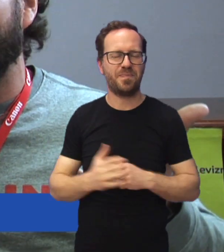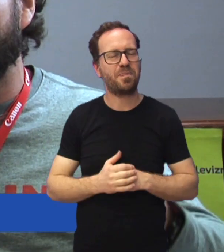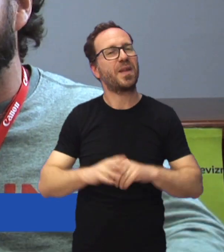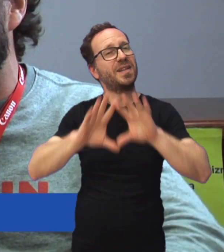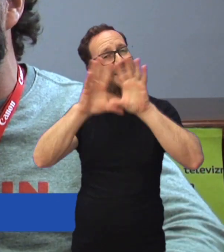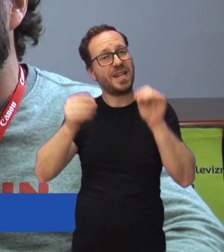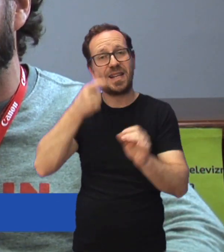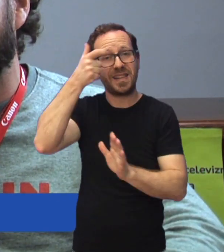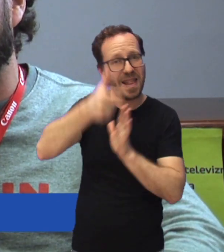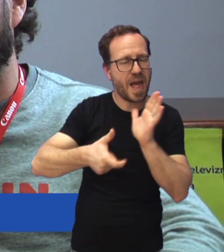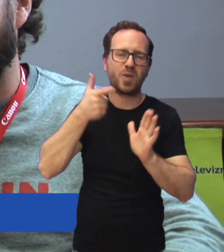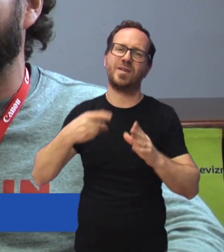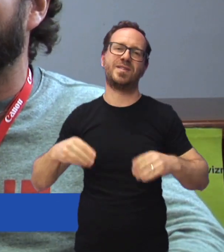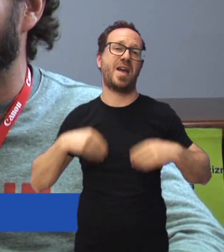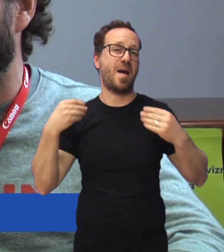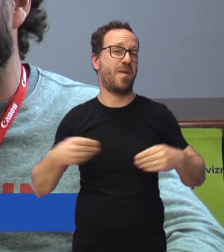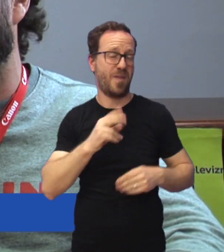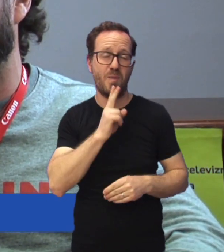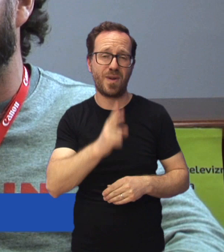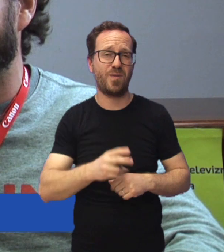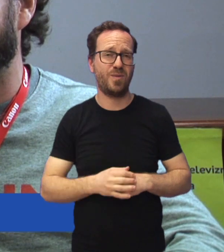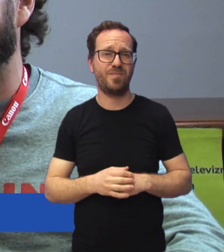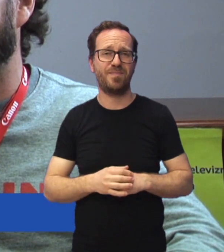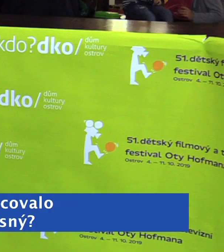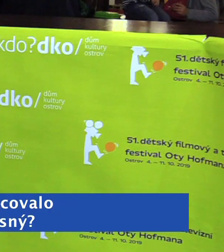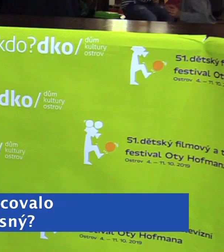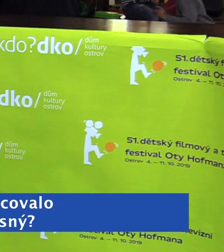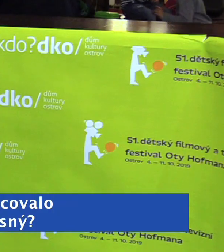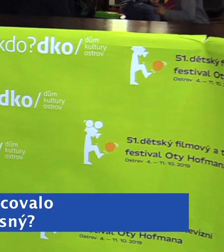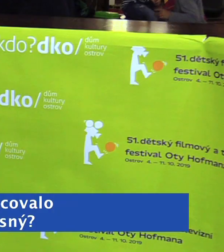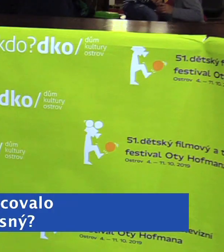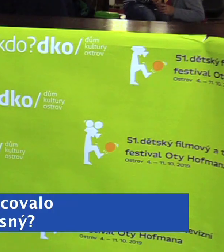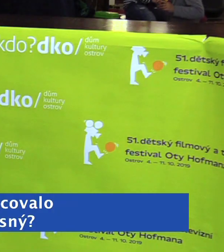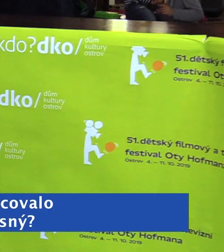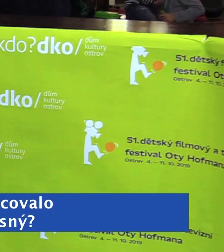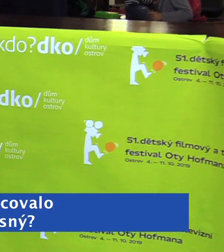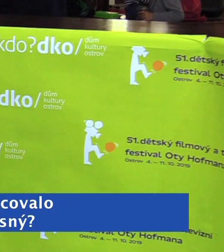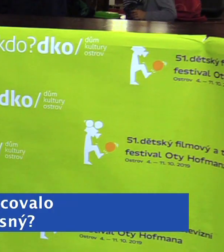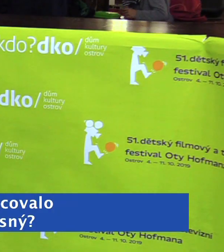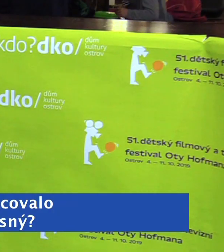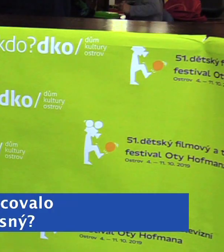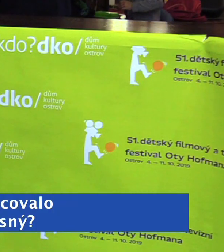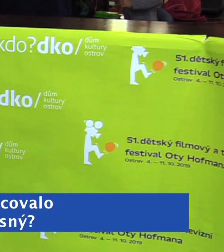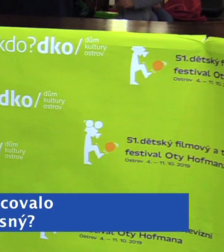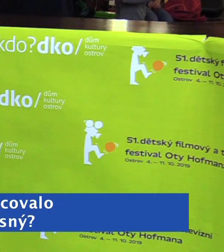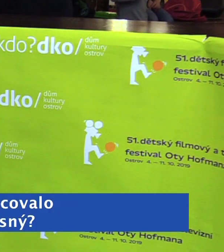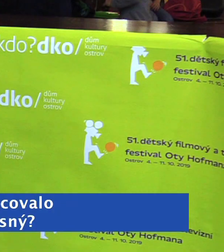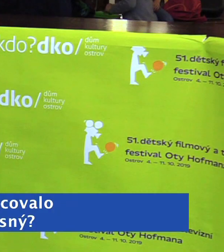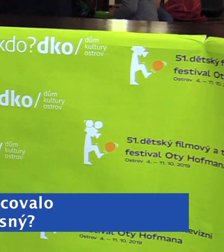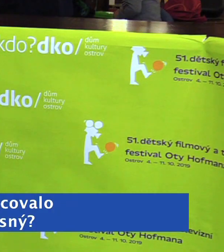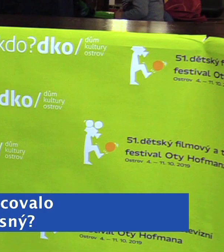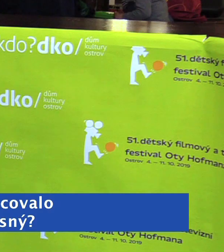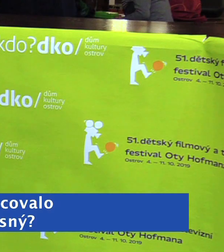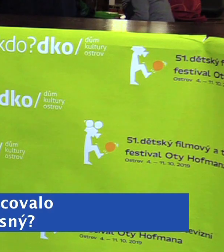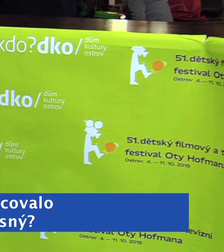celé natáčení TV Mini Uni je zábava, je fakt zábava. Jak se vám během natáčení spolupracovalo s